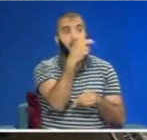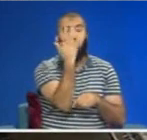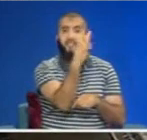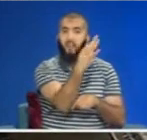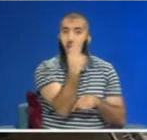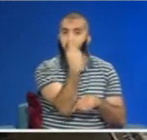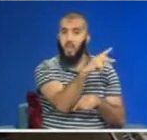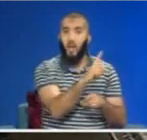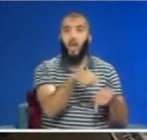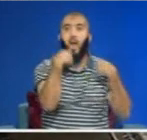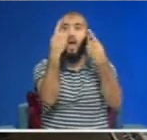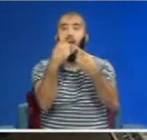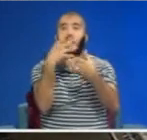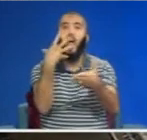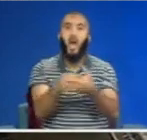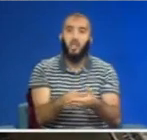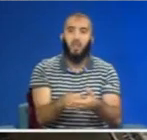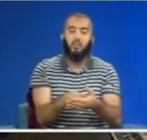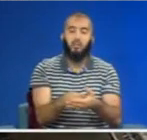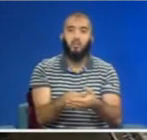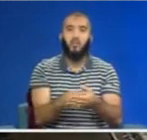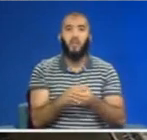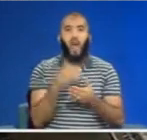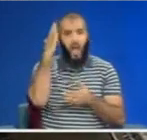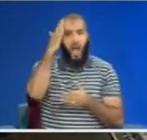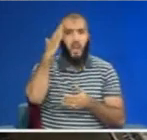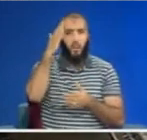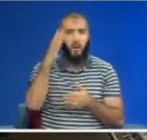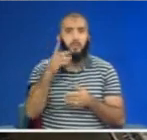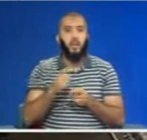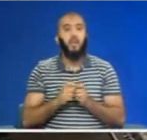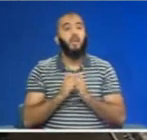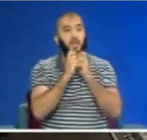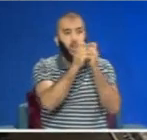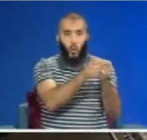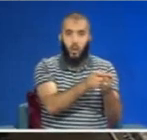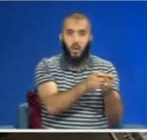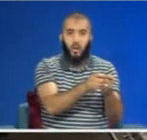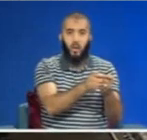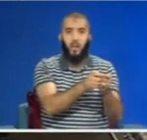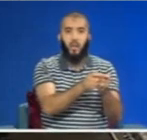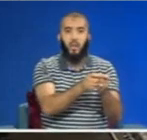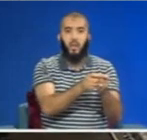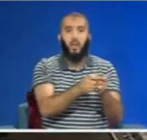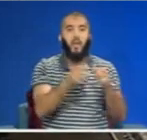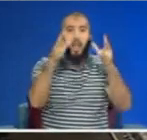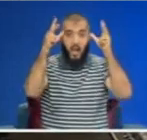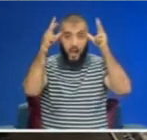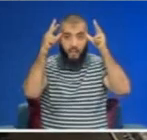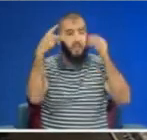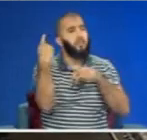يجيب لها الخروف على السيد هذا، وهذا السيد يعرفهم، اعطاها المبلغ قال له باللي هذا الخروف على الانسان باش